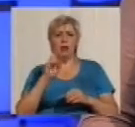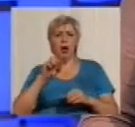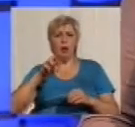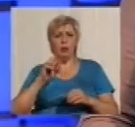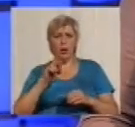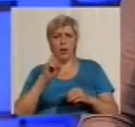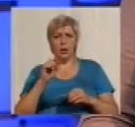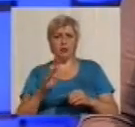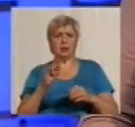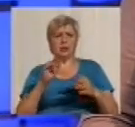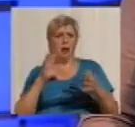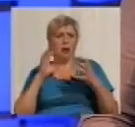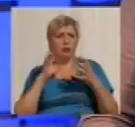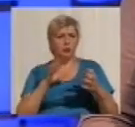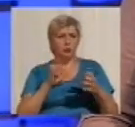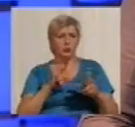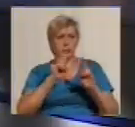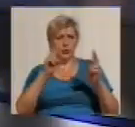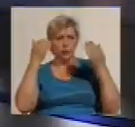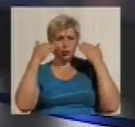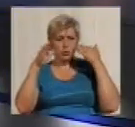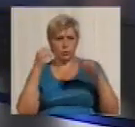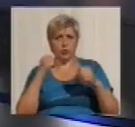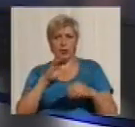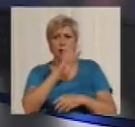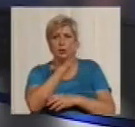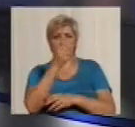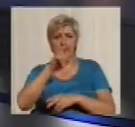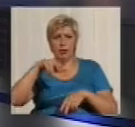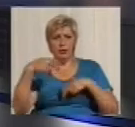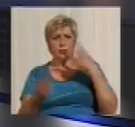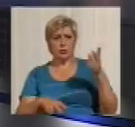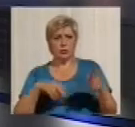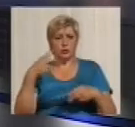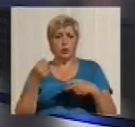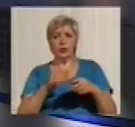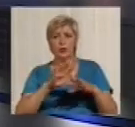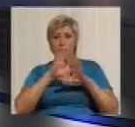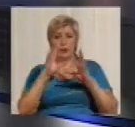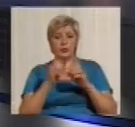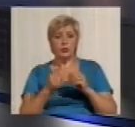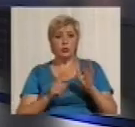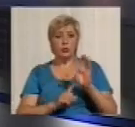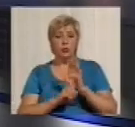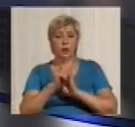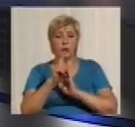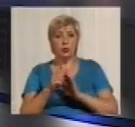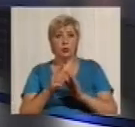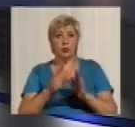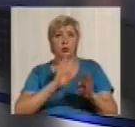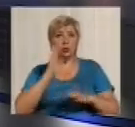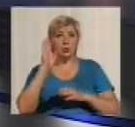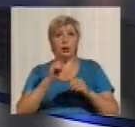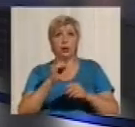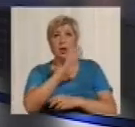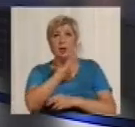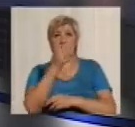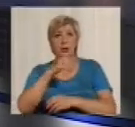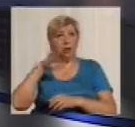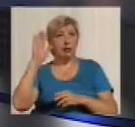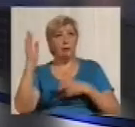Там невозможно было разговаривать. Деревья рушились, это все началось в 8 утра. То есть это такой какой-то апокалипсис. Деревья летят, щепки